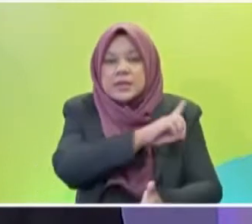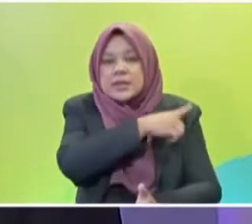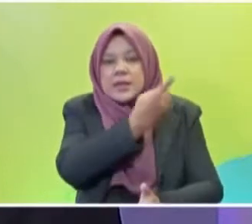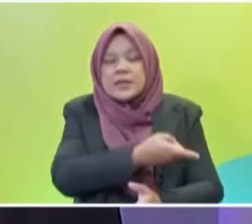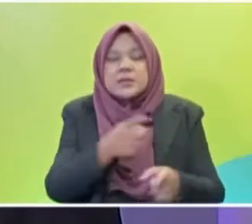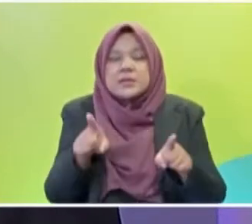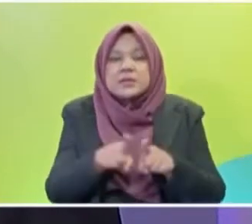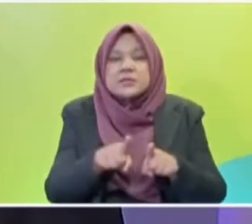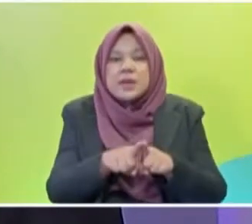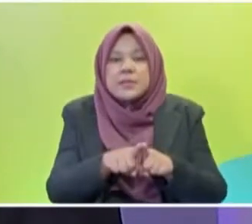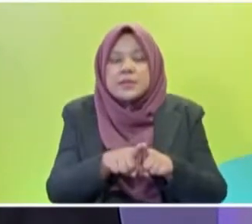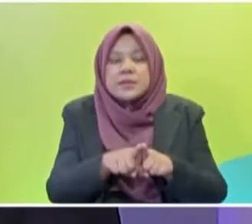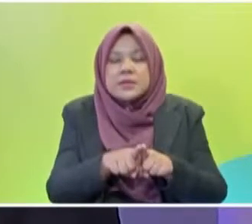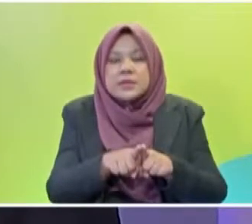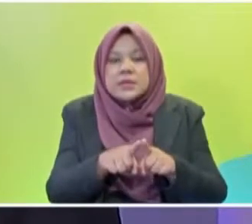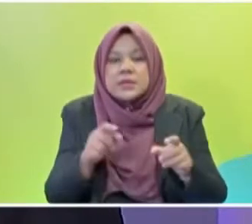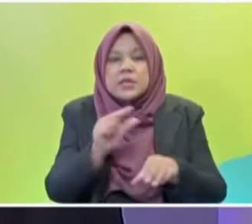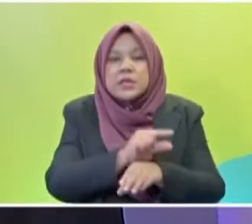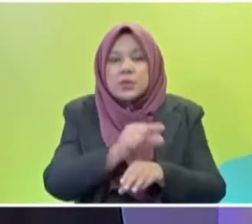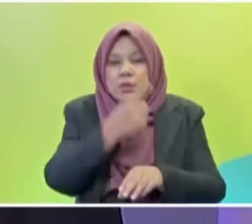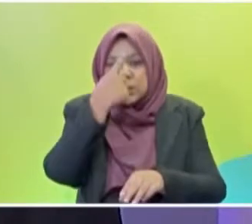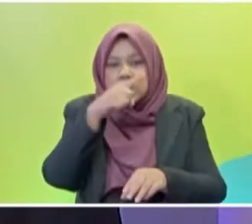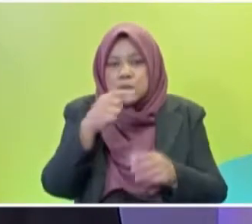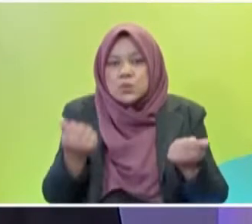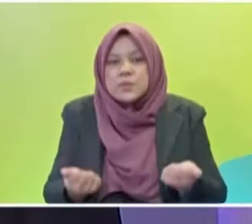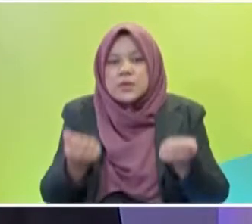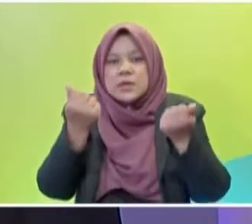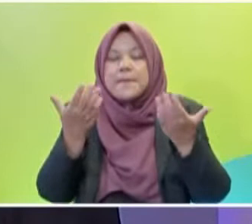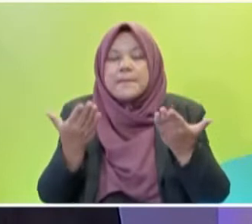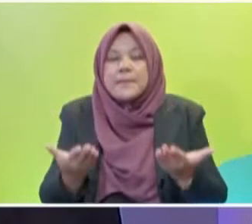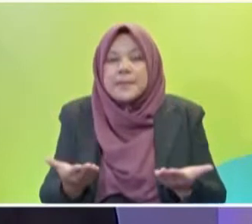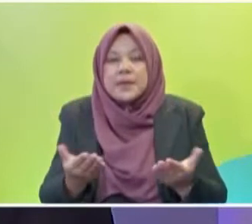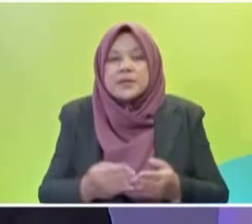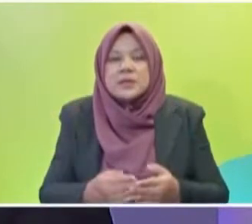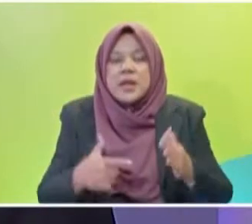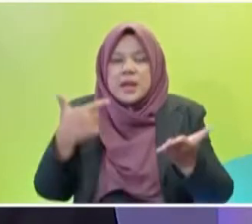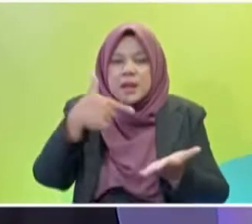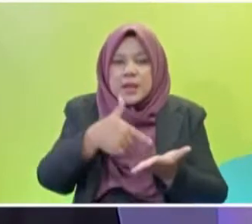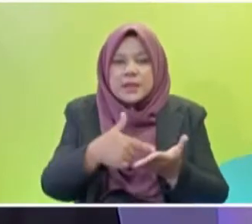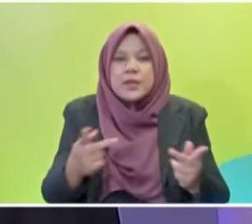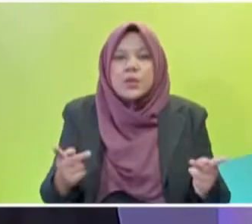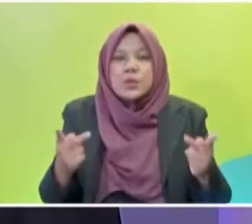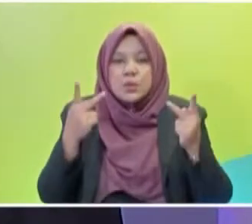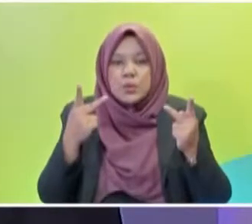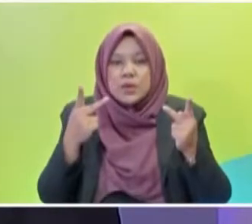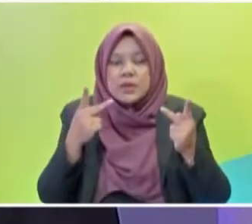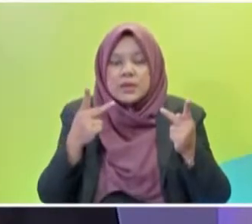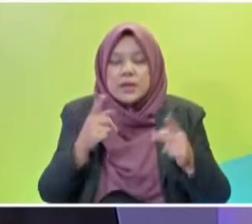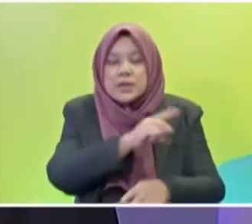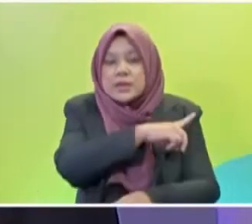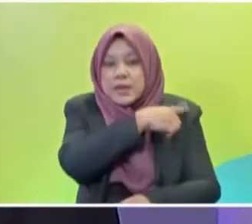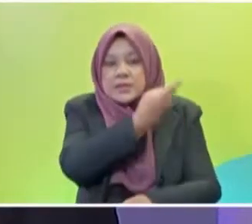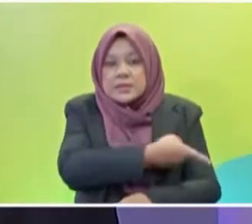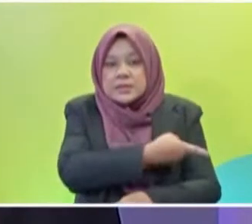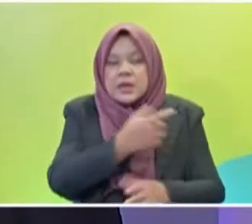dengan daya yang digunakan untuk mengangkat beban. So lagi kuat kita mengenakan daya kepada pemegang,